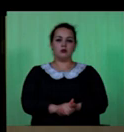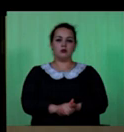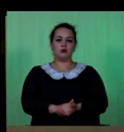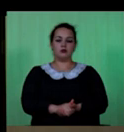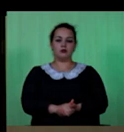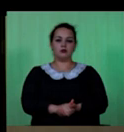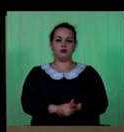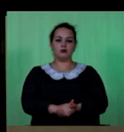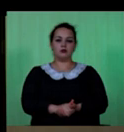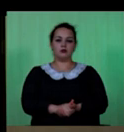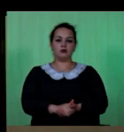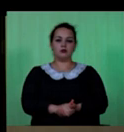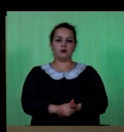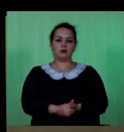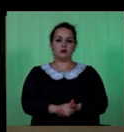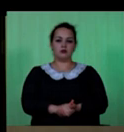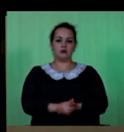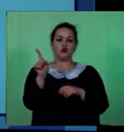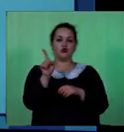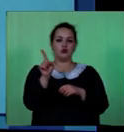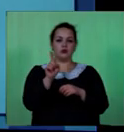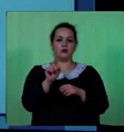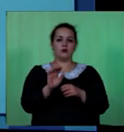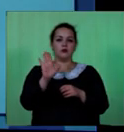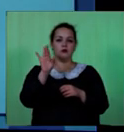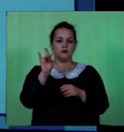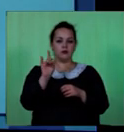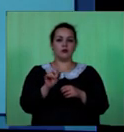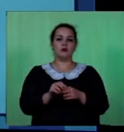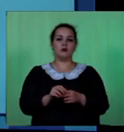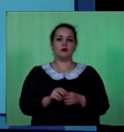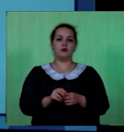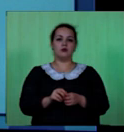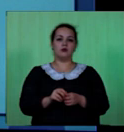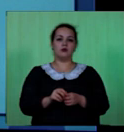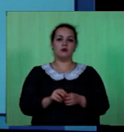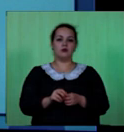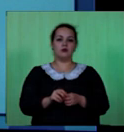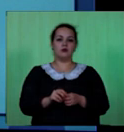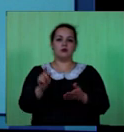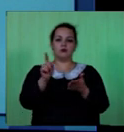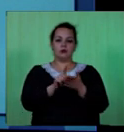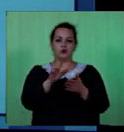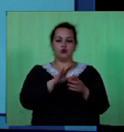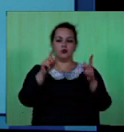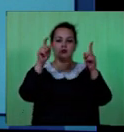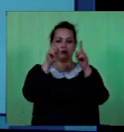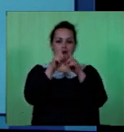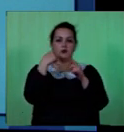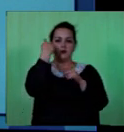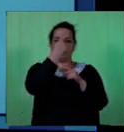Ваша задача заключалась в том, чтобы вы должны были слова распределить по лицам.